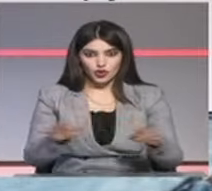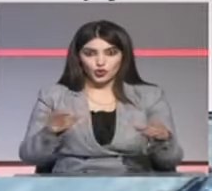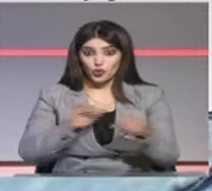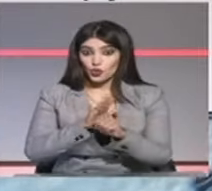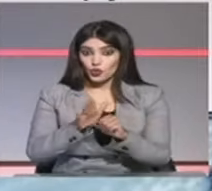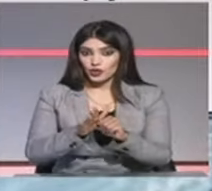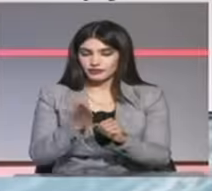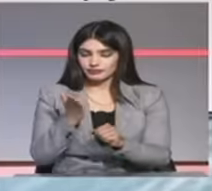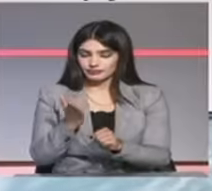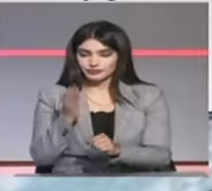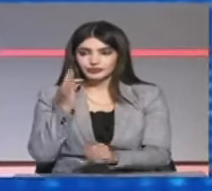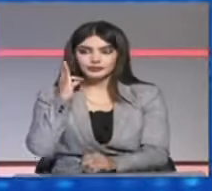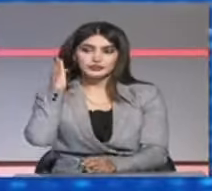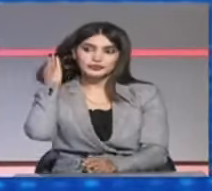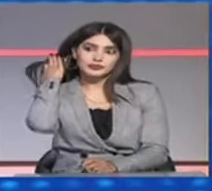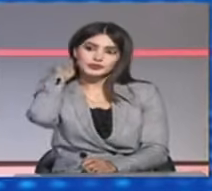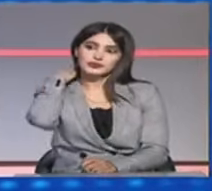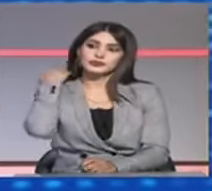كورونا